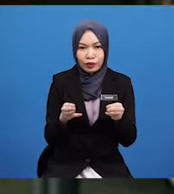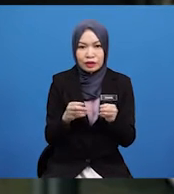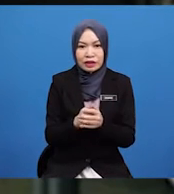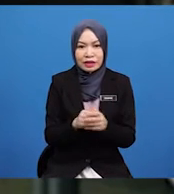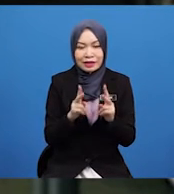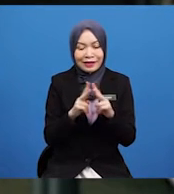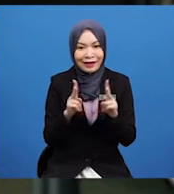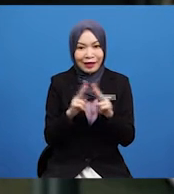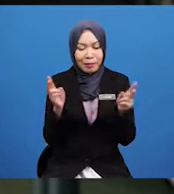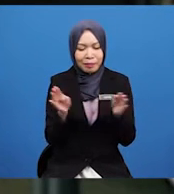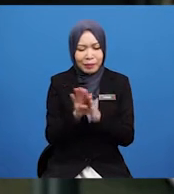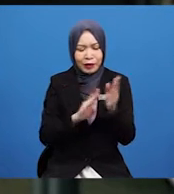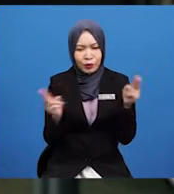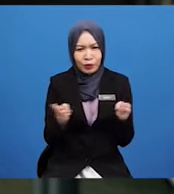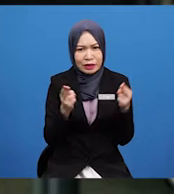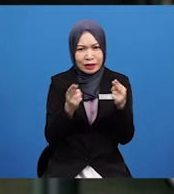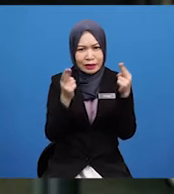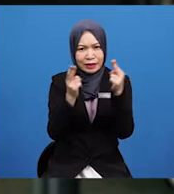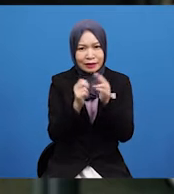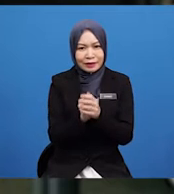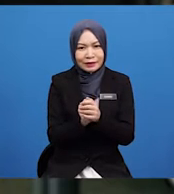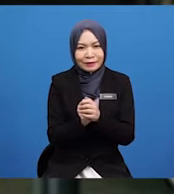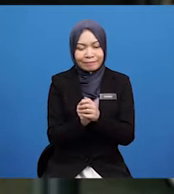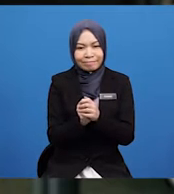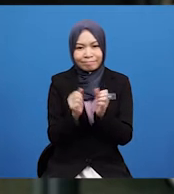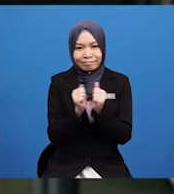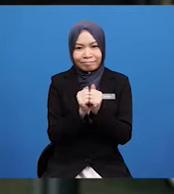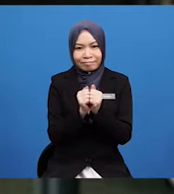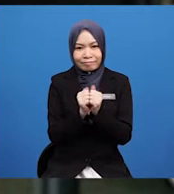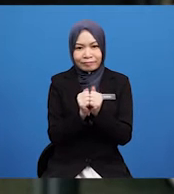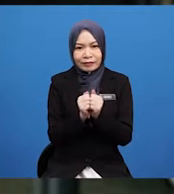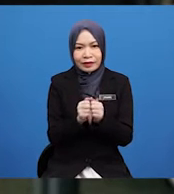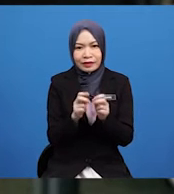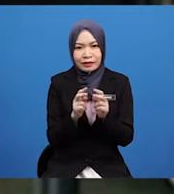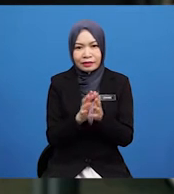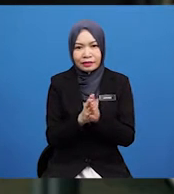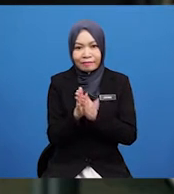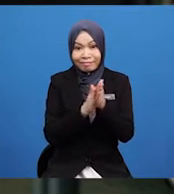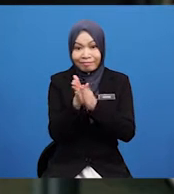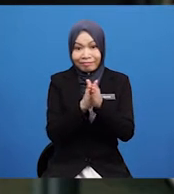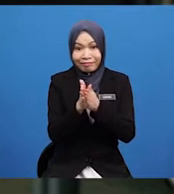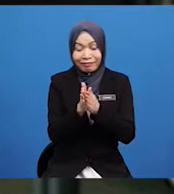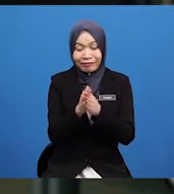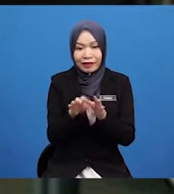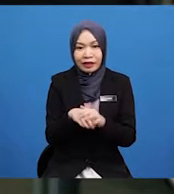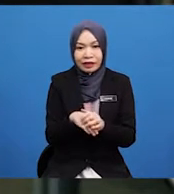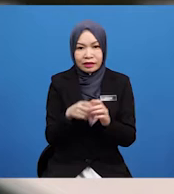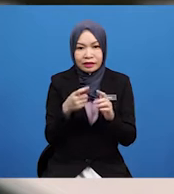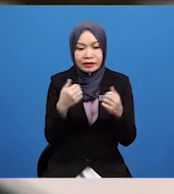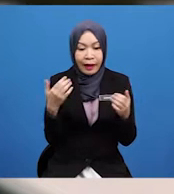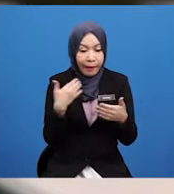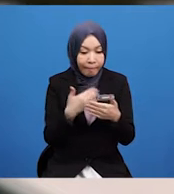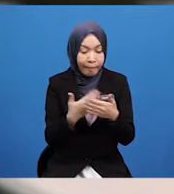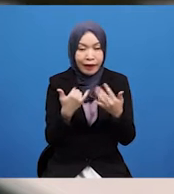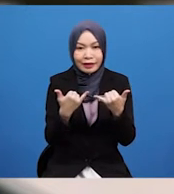gangser dan masih berkembang sehingga sekarang di zaman revolusi industri keempat